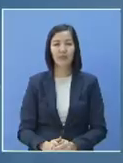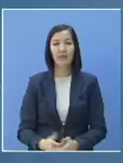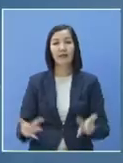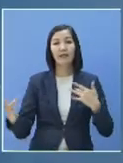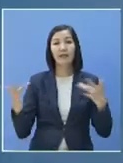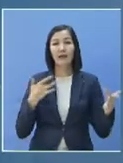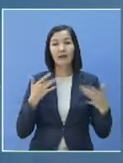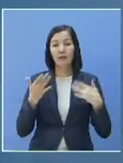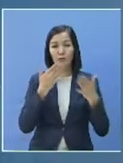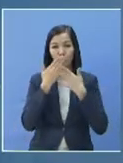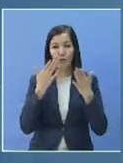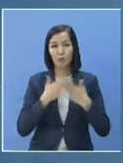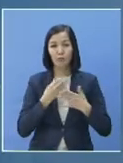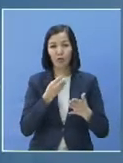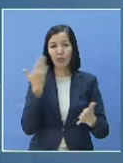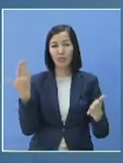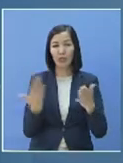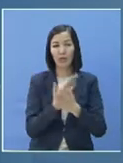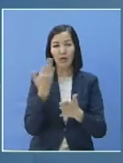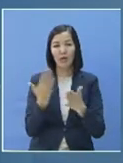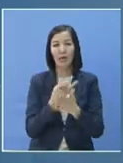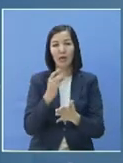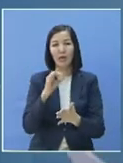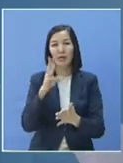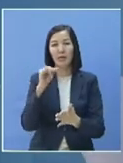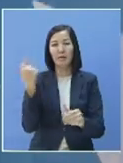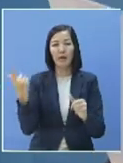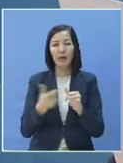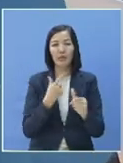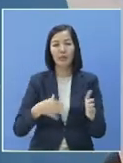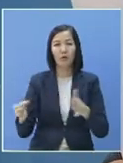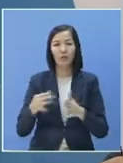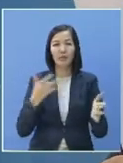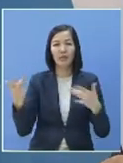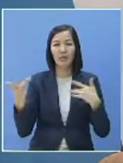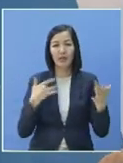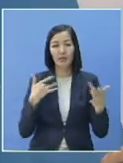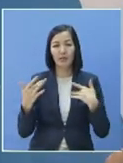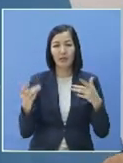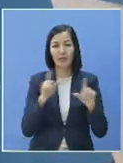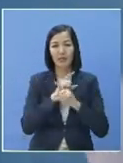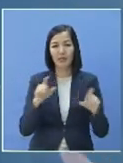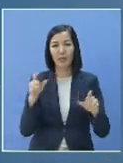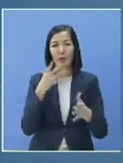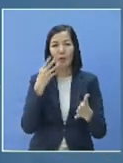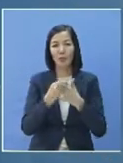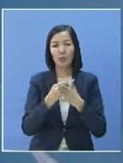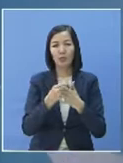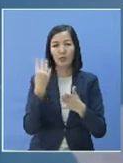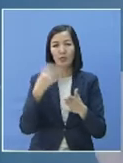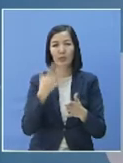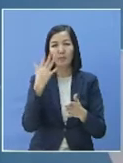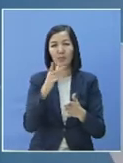Театр сүйер қауым үшін жағымды жаңалығы. Бекен Римов атындағы облыстық драма театры өзінің 45-ші